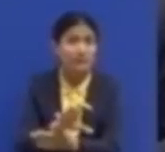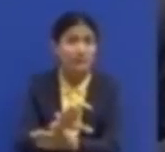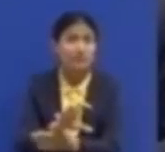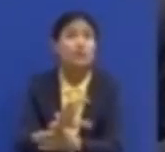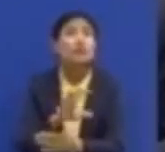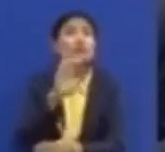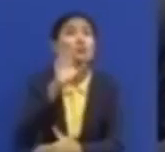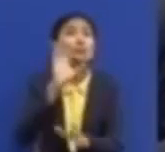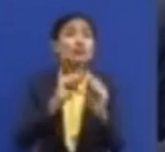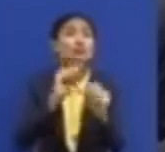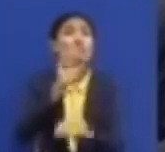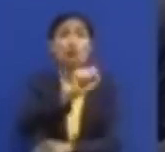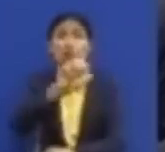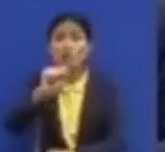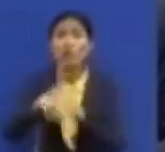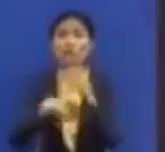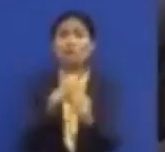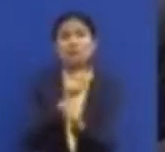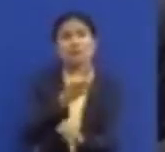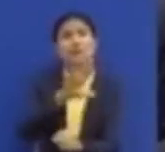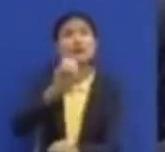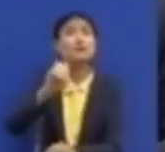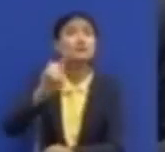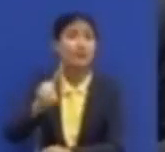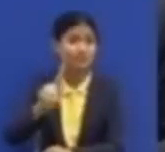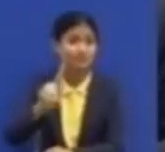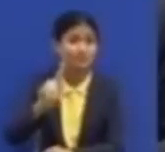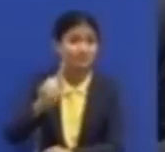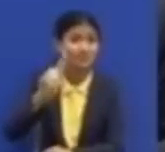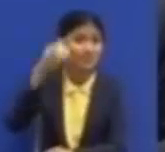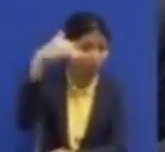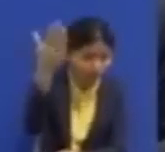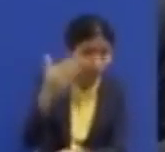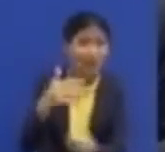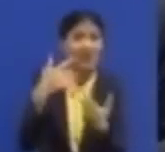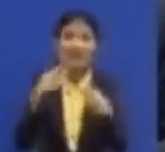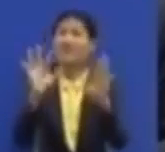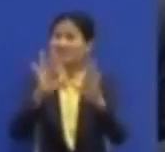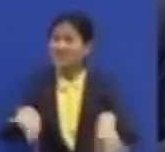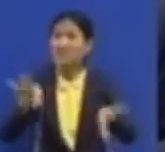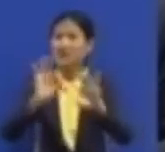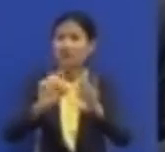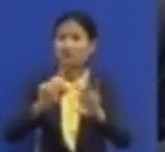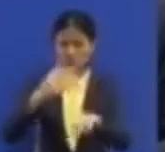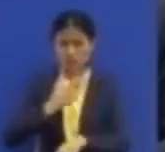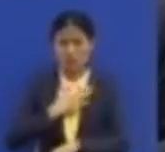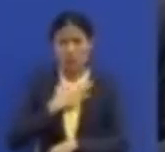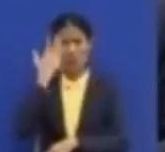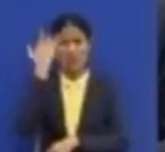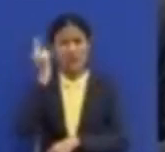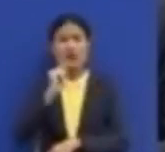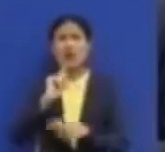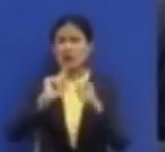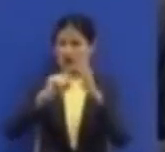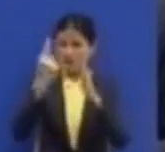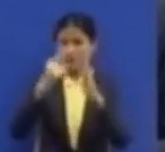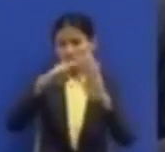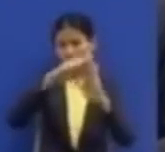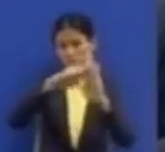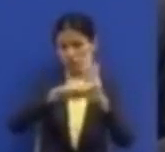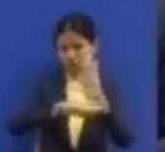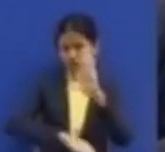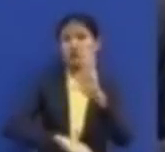2551ไปก่อนซึ่งผมเห็นว่าต้องดำเนินตามลำดับขั้นตอนตั้งแต่ข้อที่58ถึงข้อ